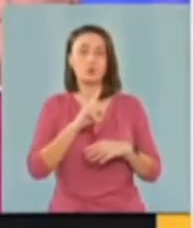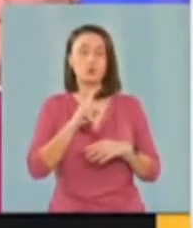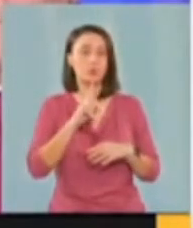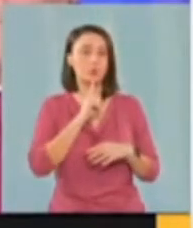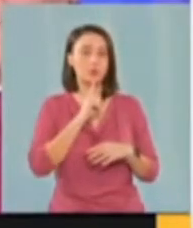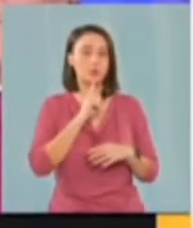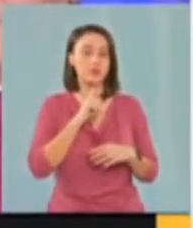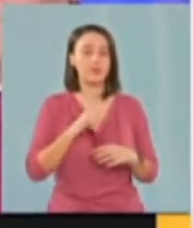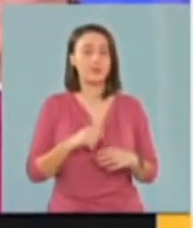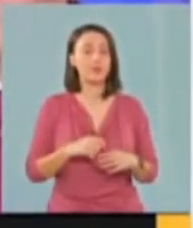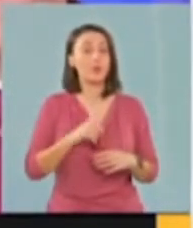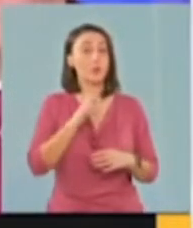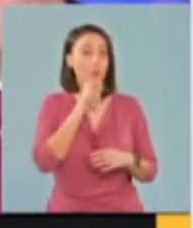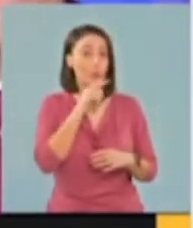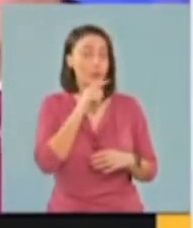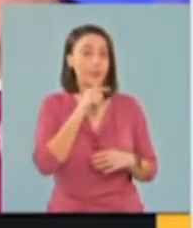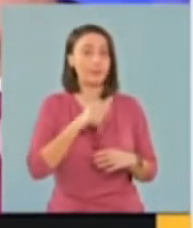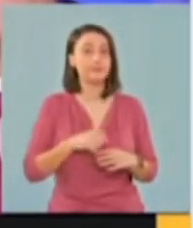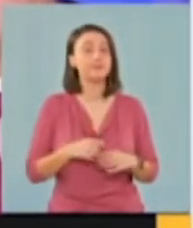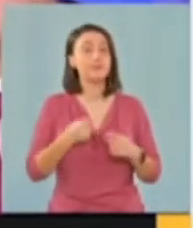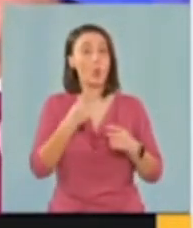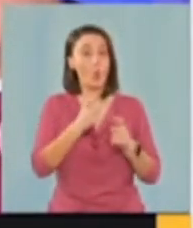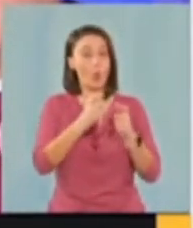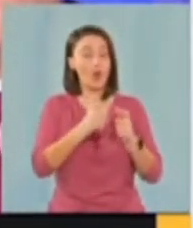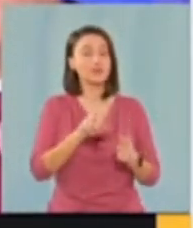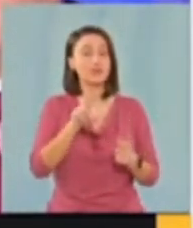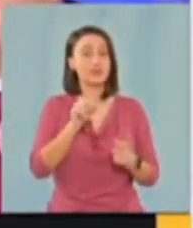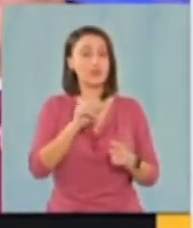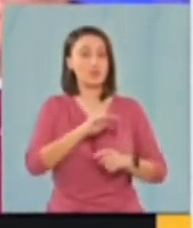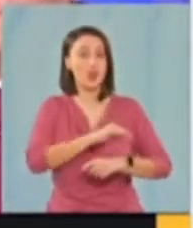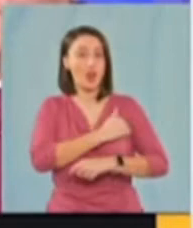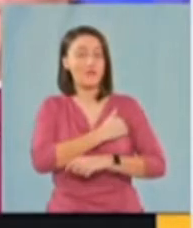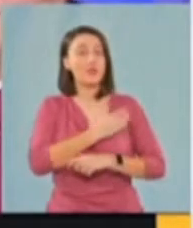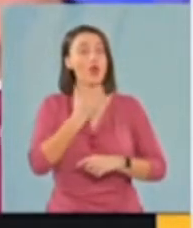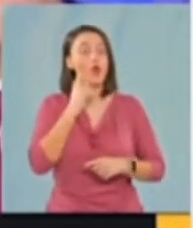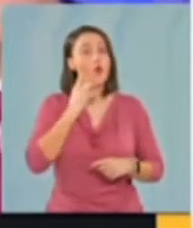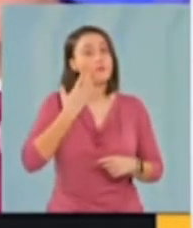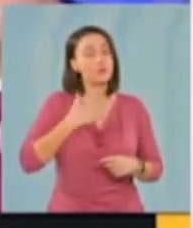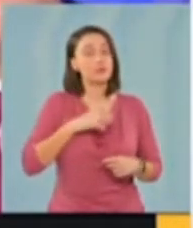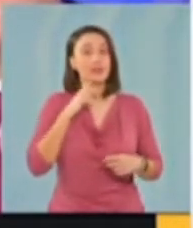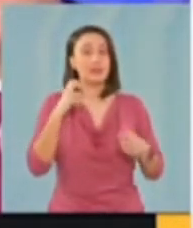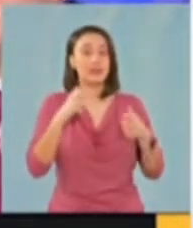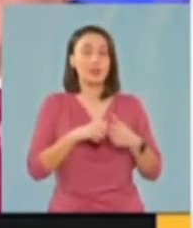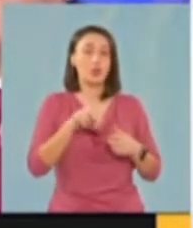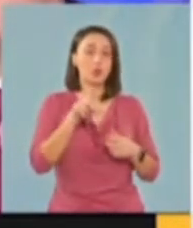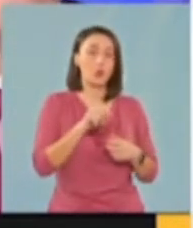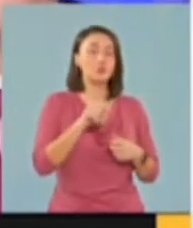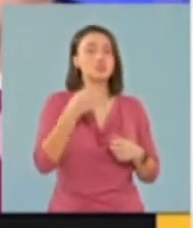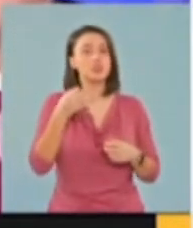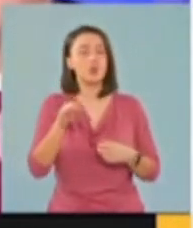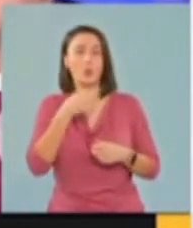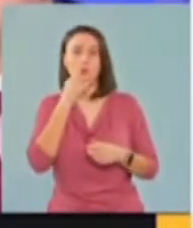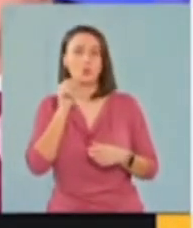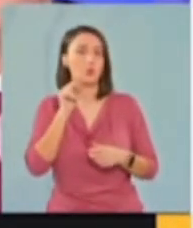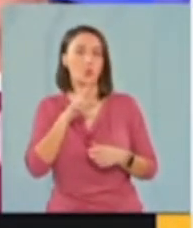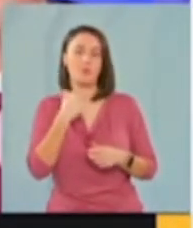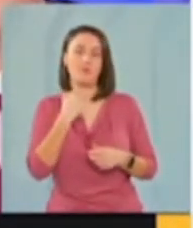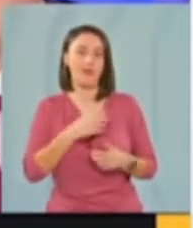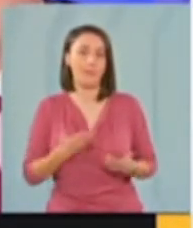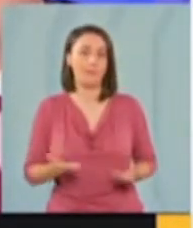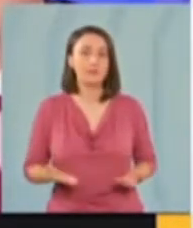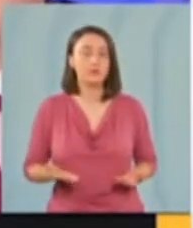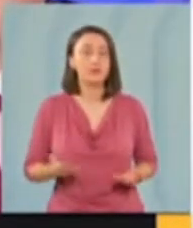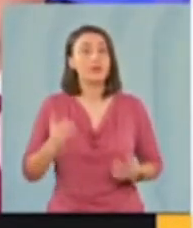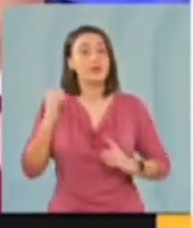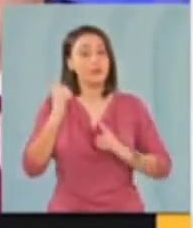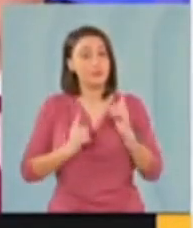puține în care, dintr-o clasă de 30 de elevi, au dorit să se testeze 20 și 10 au spus nu vrem să ne testăm.